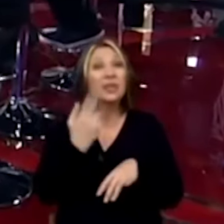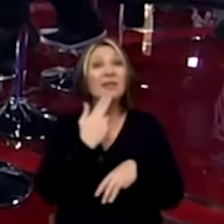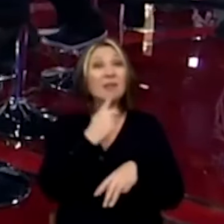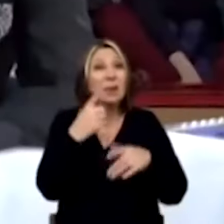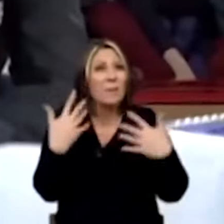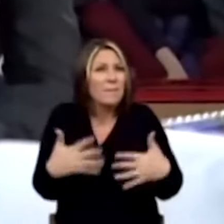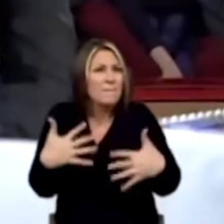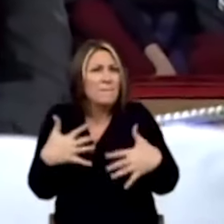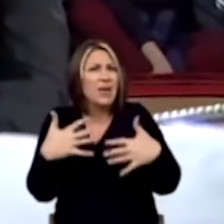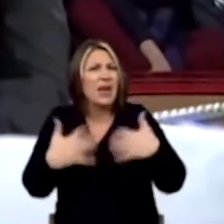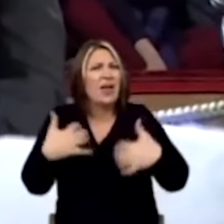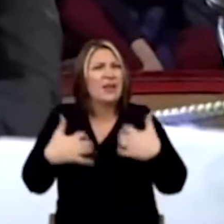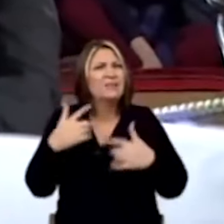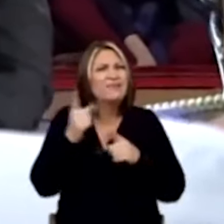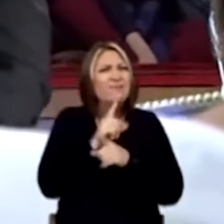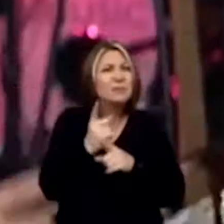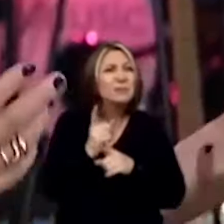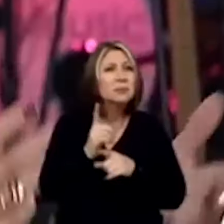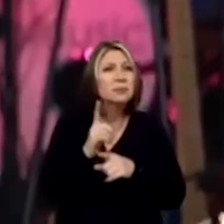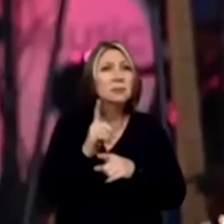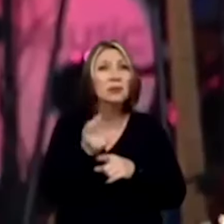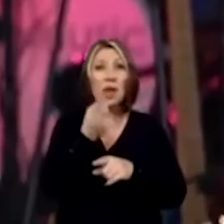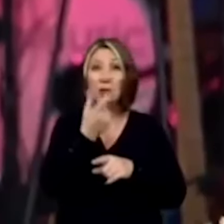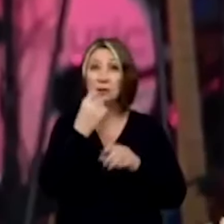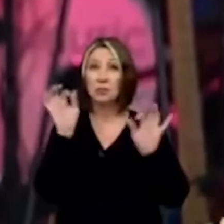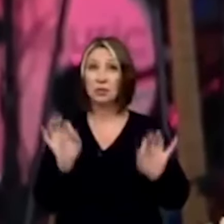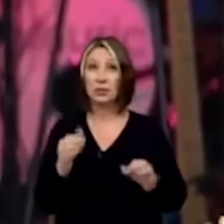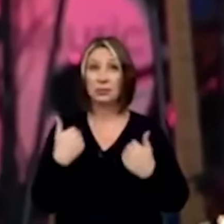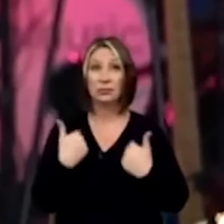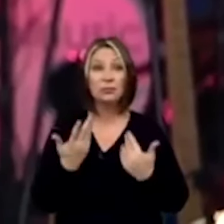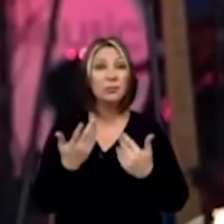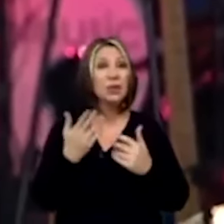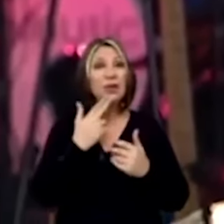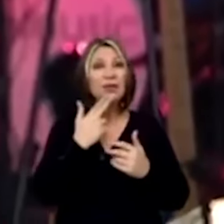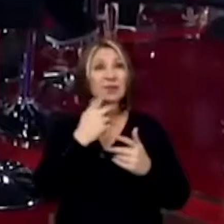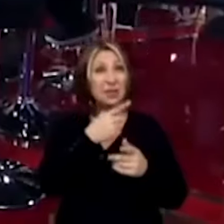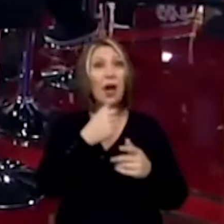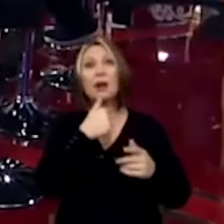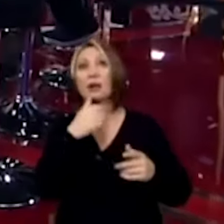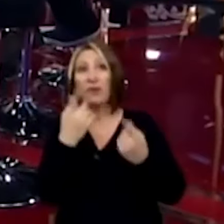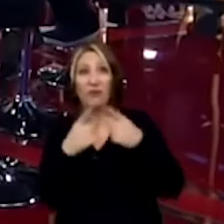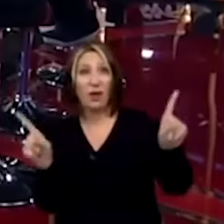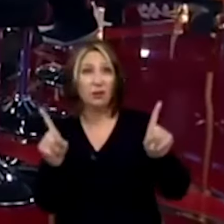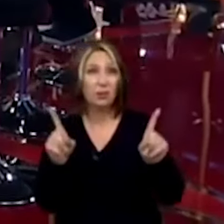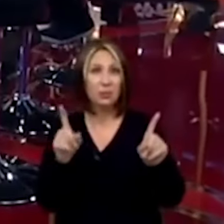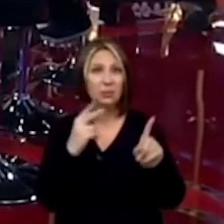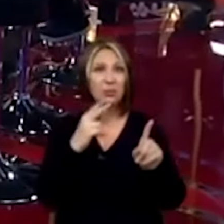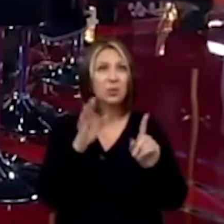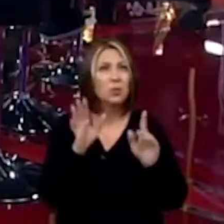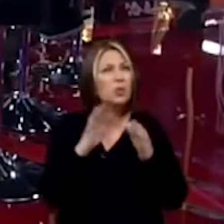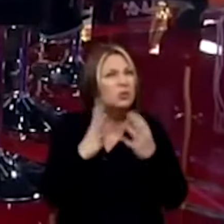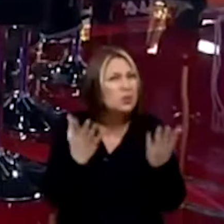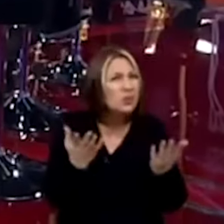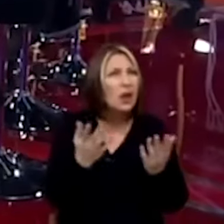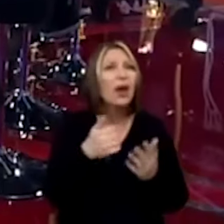kadınların panik atakları... Yok, ilaç falan kullanmaya başladım bir dönem. Peki ama kadınların panik atakları erkeklerden farklı oluyor. Ya nasıl